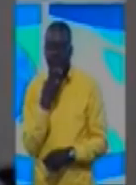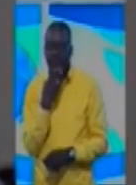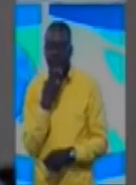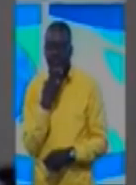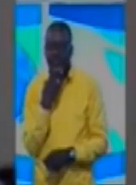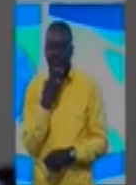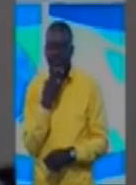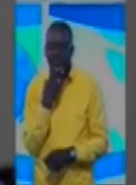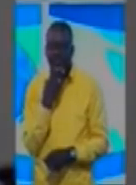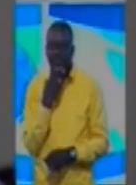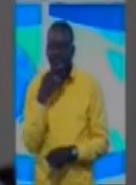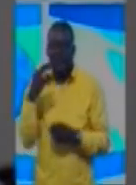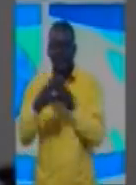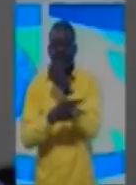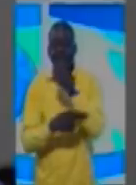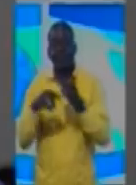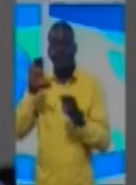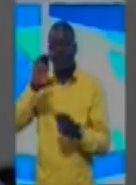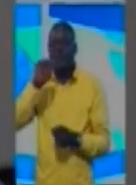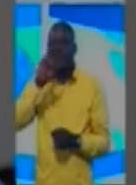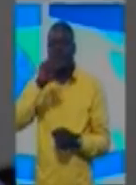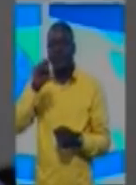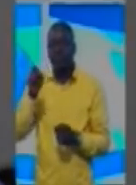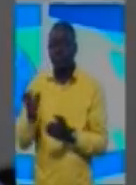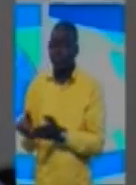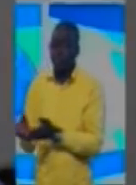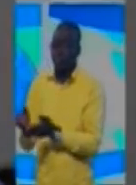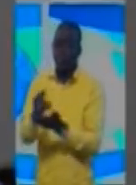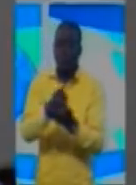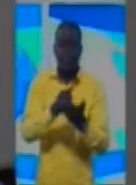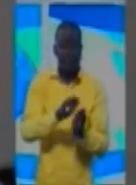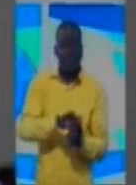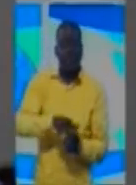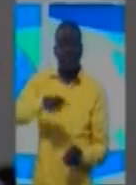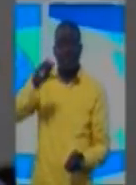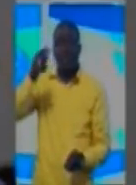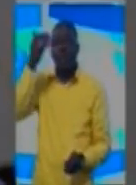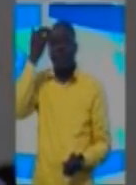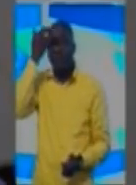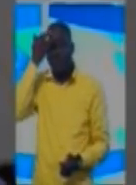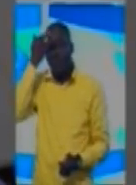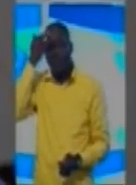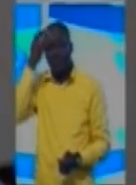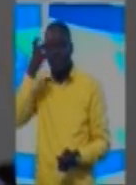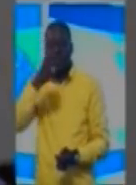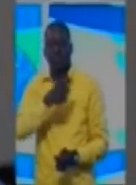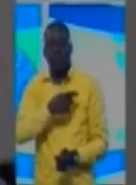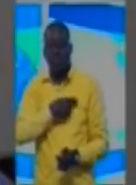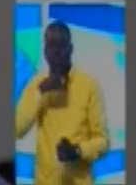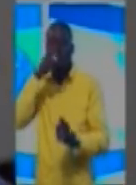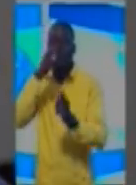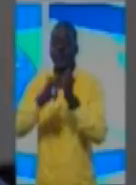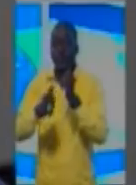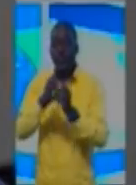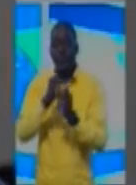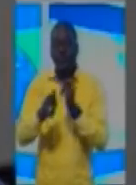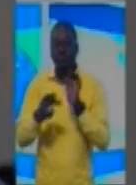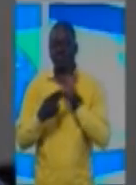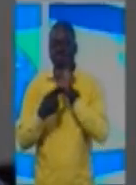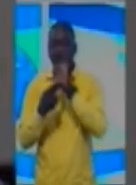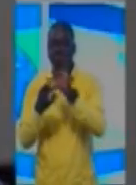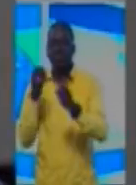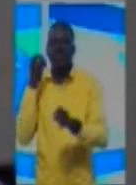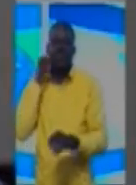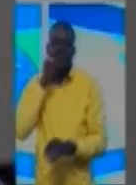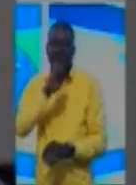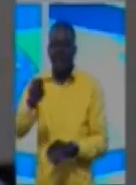des Cascades, à travers cette grande mobilisation, confirme qu'elle est bien consciente de l'enjeu qui se présente à elle et qu'elle